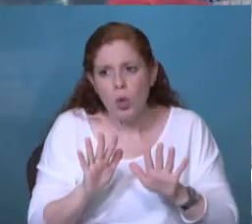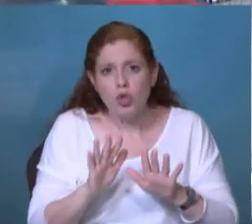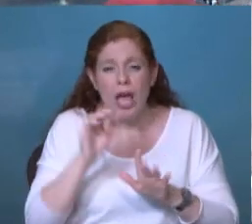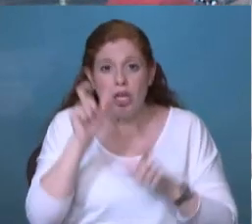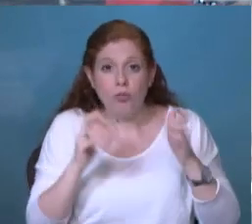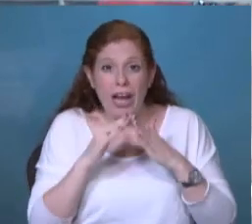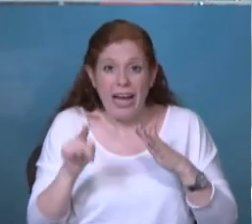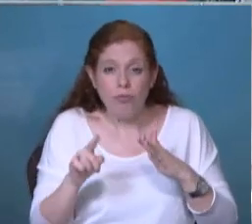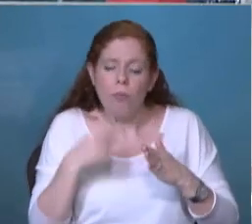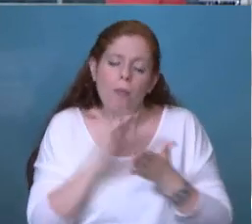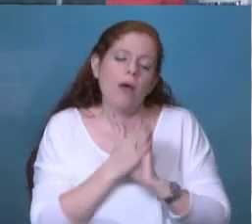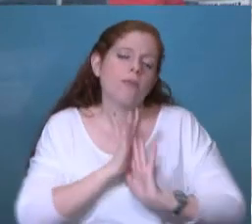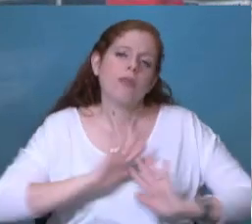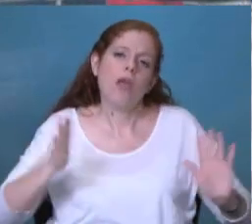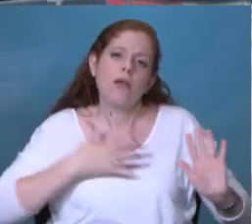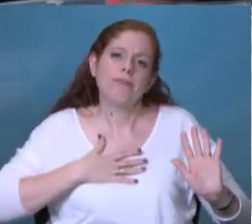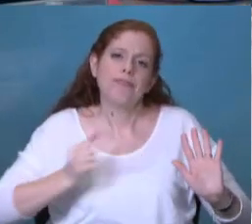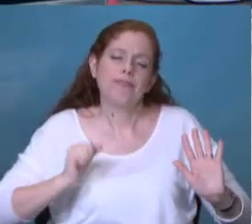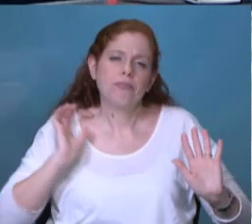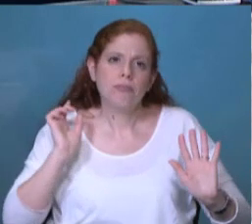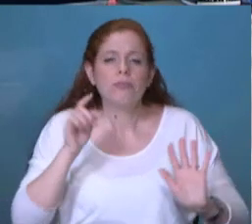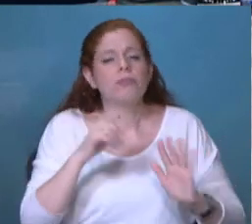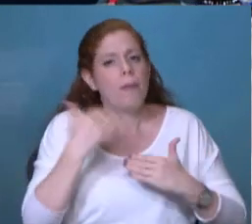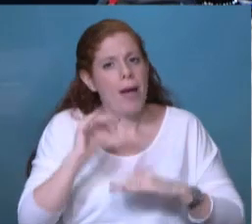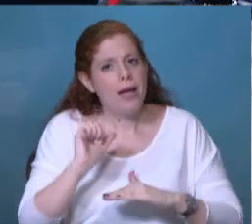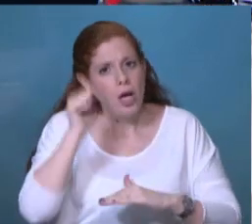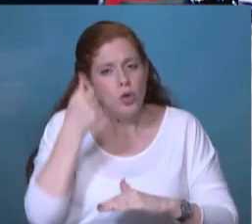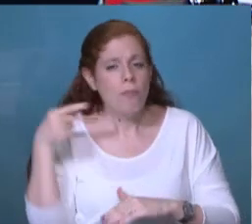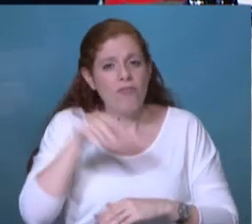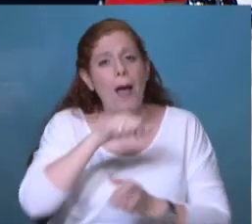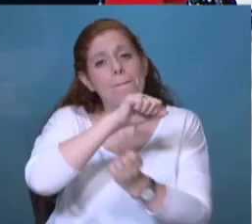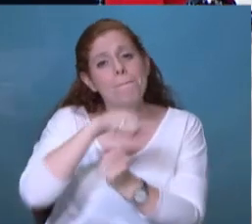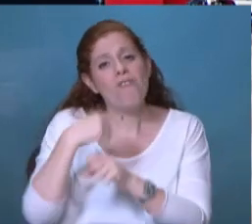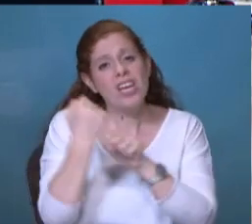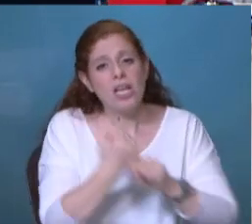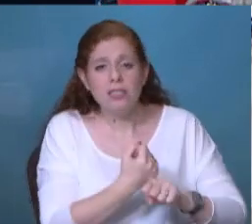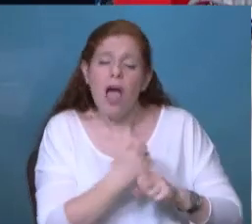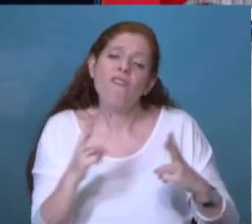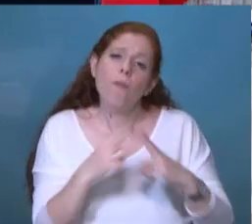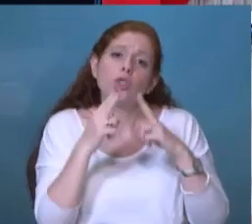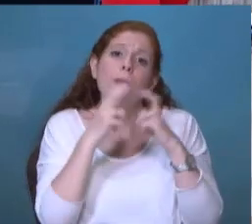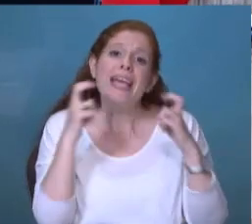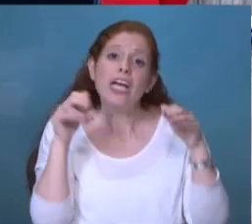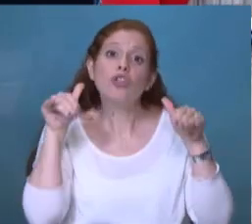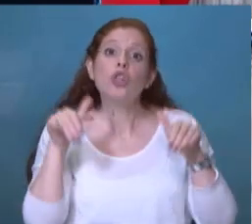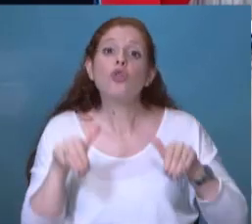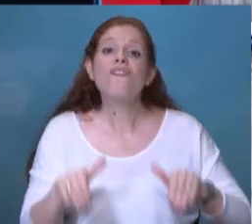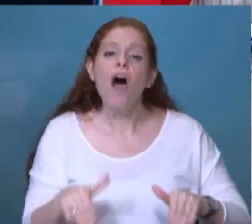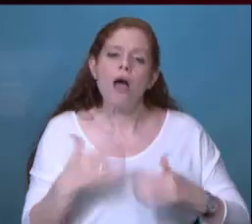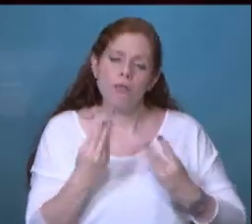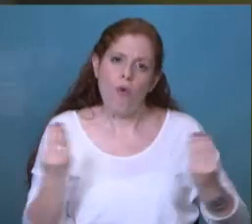להגיד עד כאן. בפרק הראשון איתמר מאירי מבקר בוונציה ופוגש עיר שטובעת מרוב תיירים.